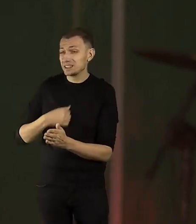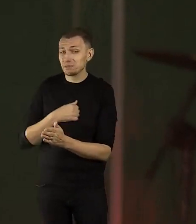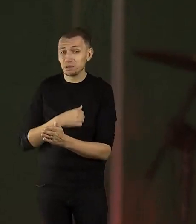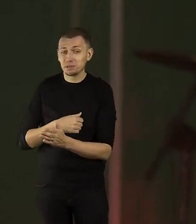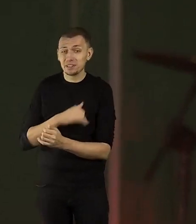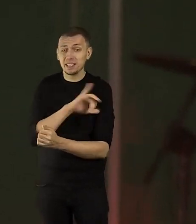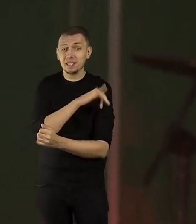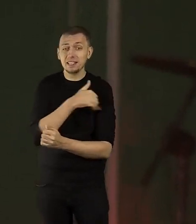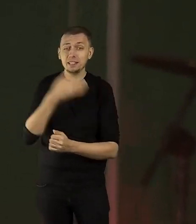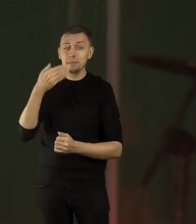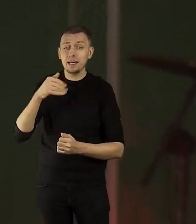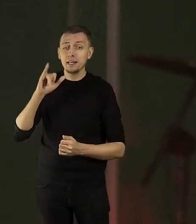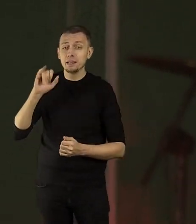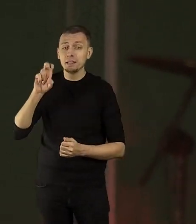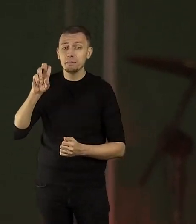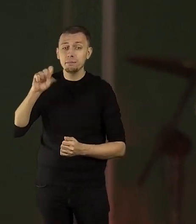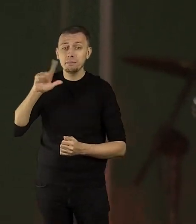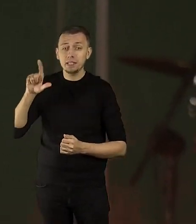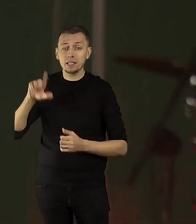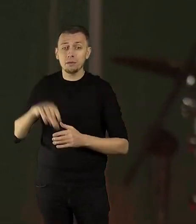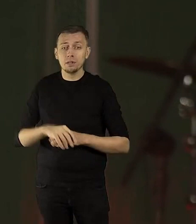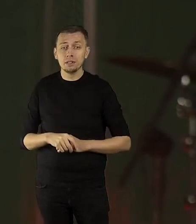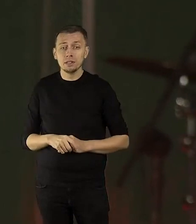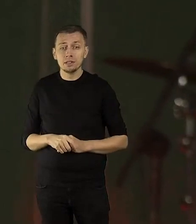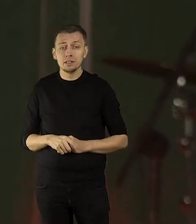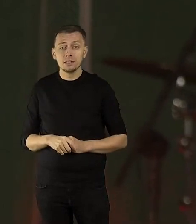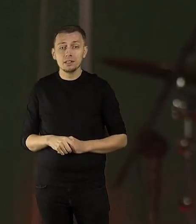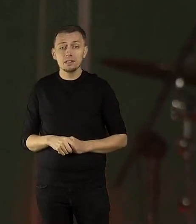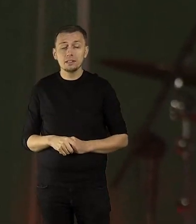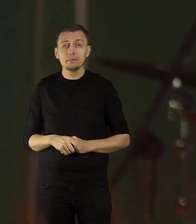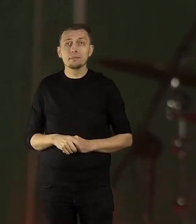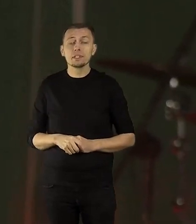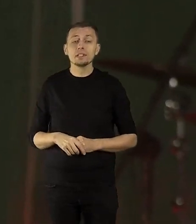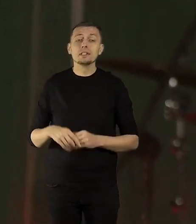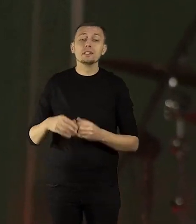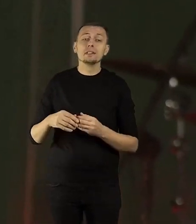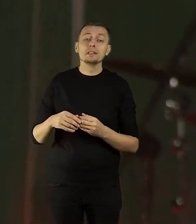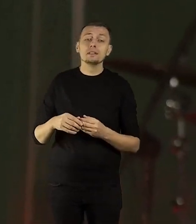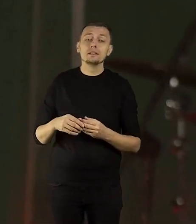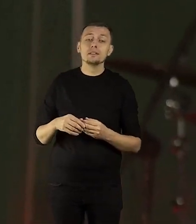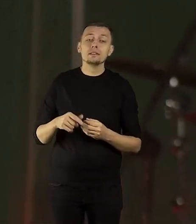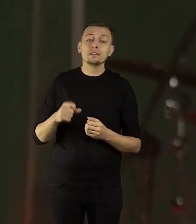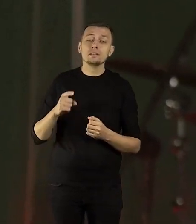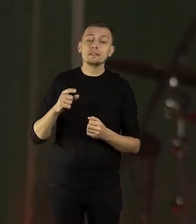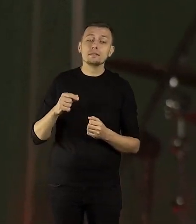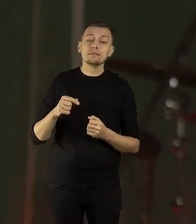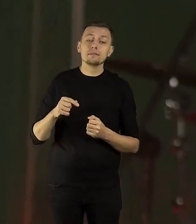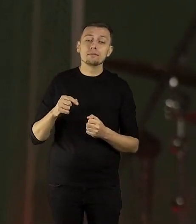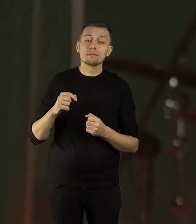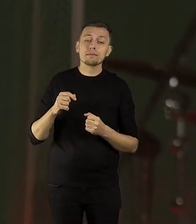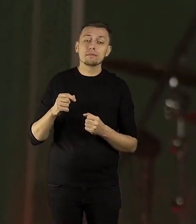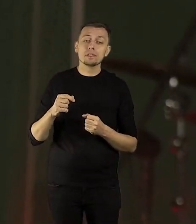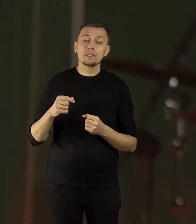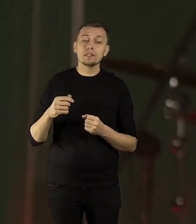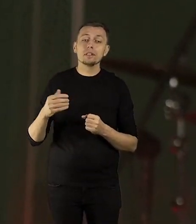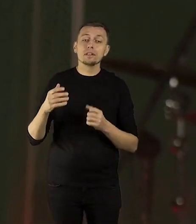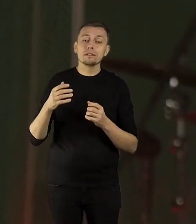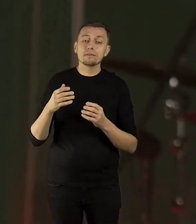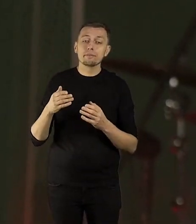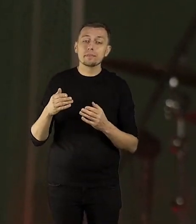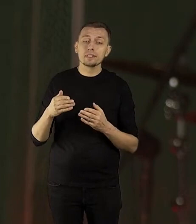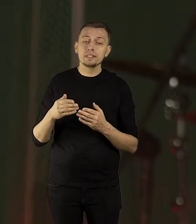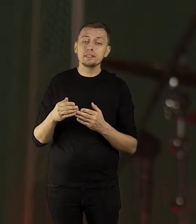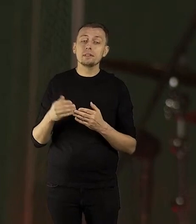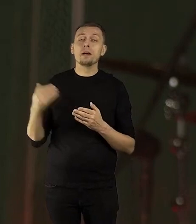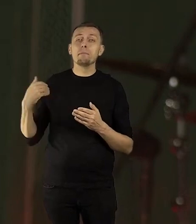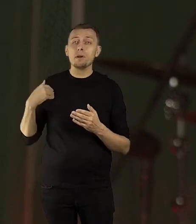tu przyjedzie. Obecnie mieszka w Izraelu. Stoi taki zjedzony narkoman, śmierdzący, niemyty od długiego